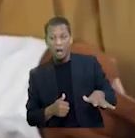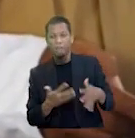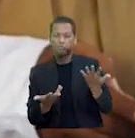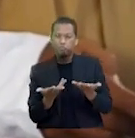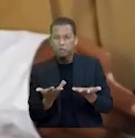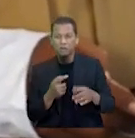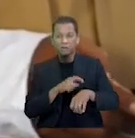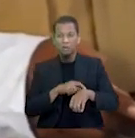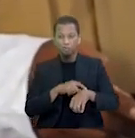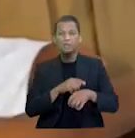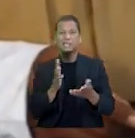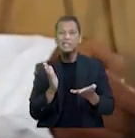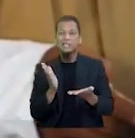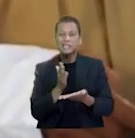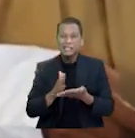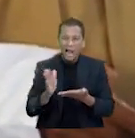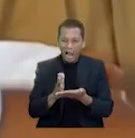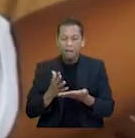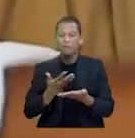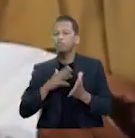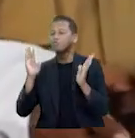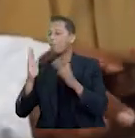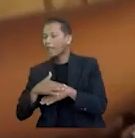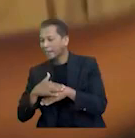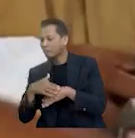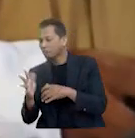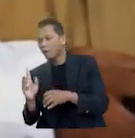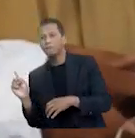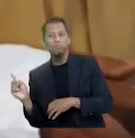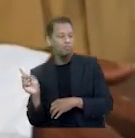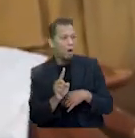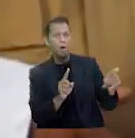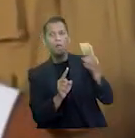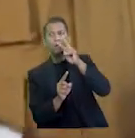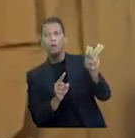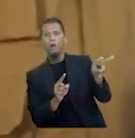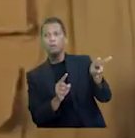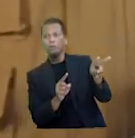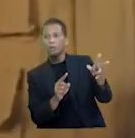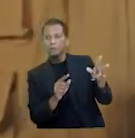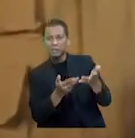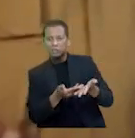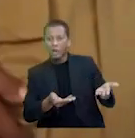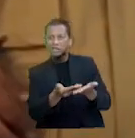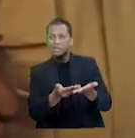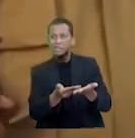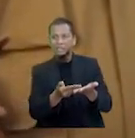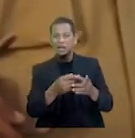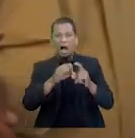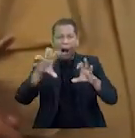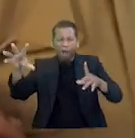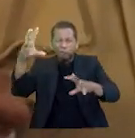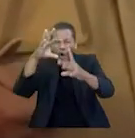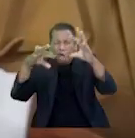Jadi saya pulang itu di sini udah apa berkabut bensin semuanya, udah susah napas, nggak bisa. Saya